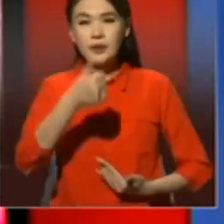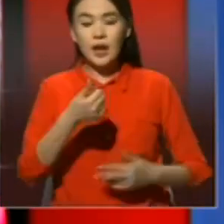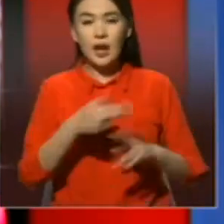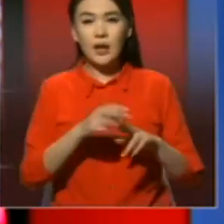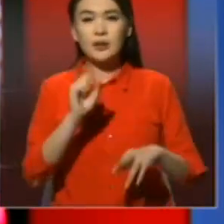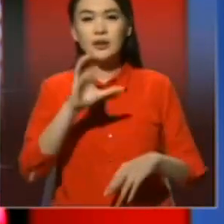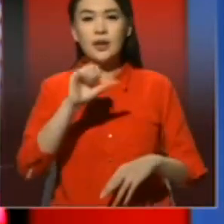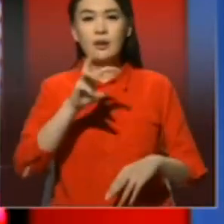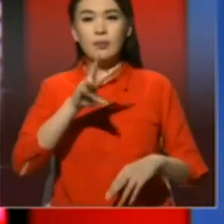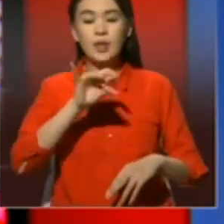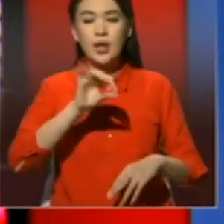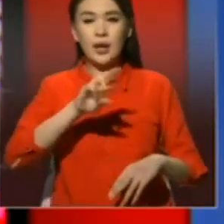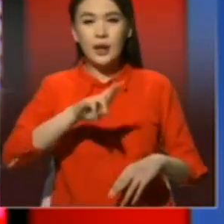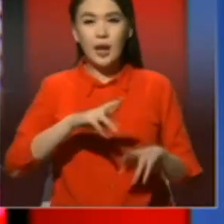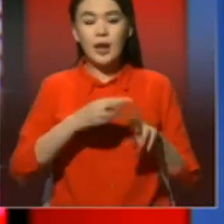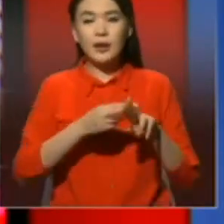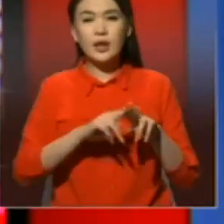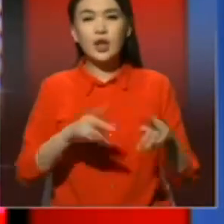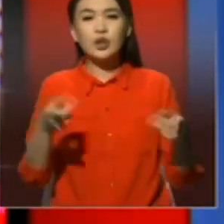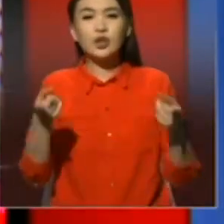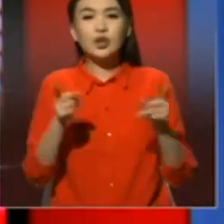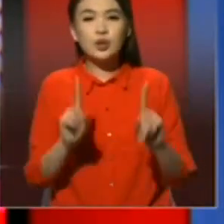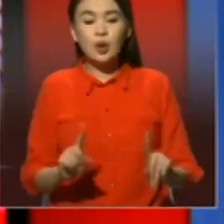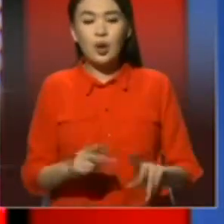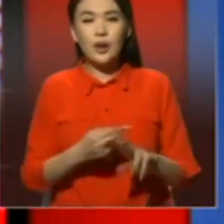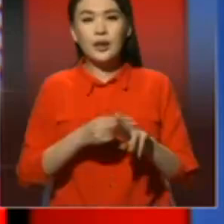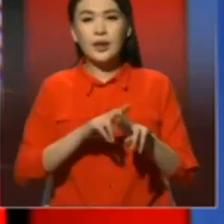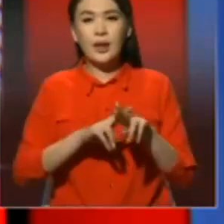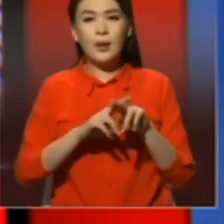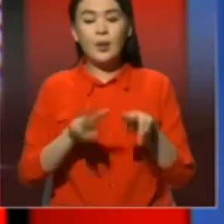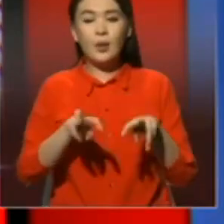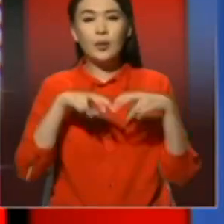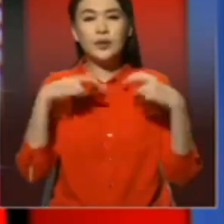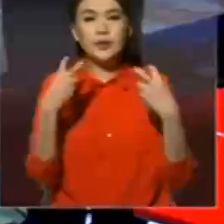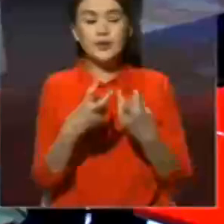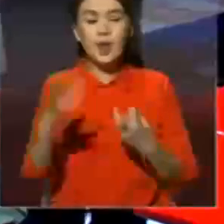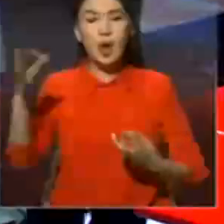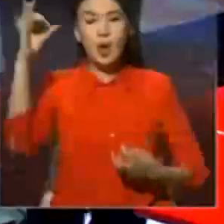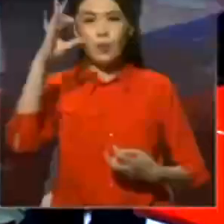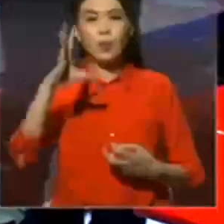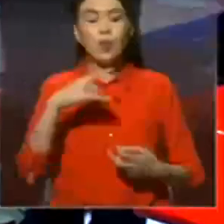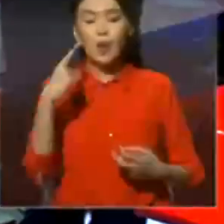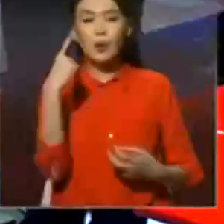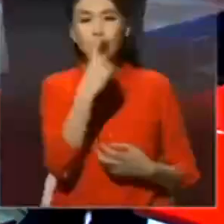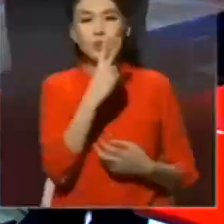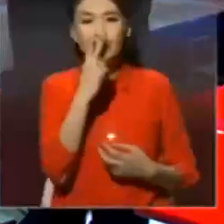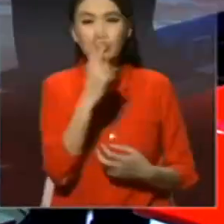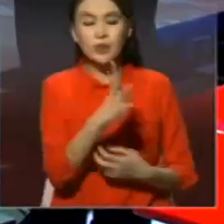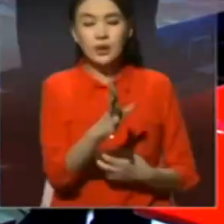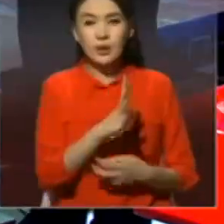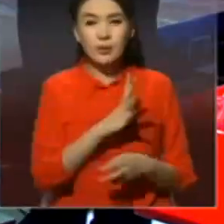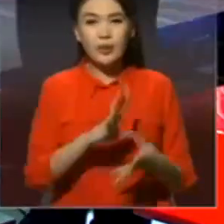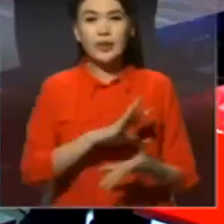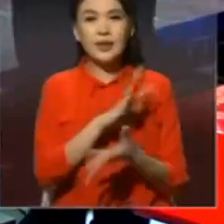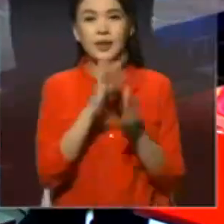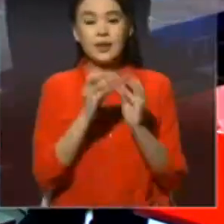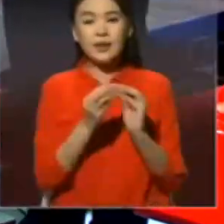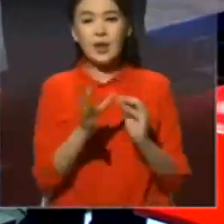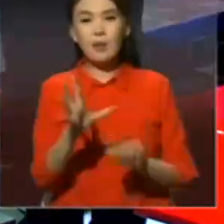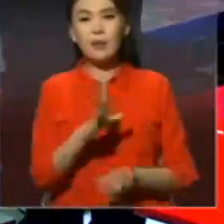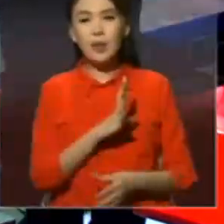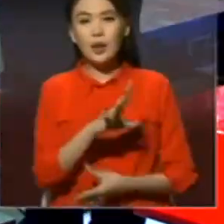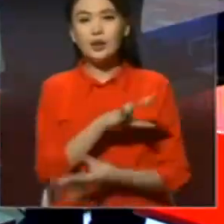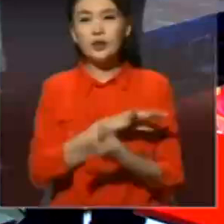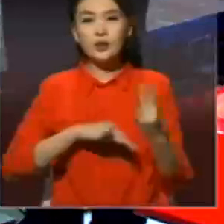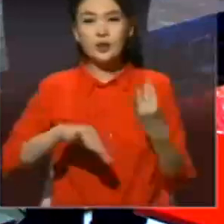бүгінгі таңдағы ассамблея не? Міне бүгінгі панельдік отырыстар барысында мен осыған көз жеткіздім. Ол жерде негізінен алынған